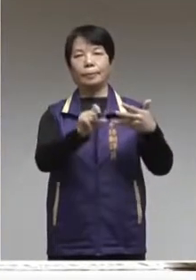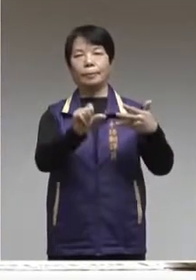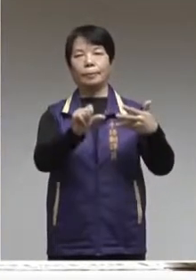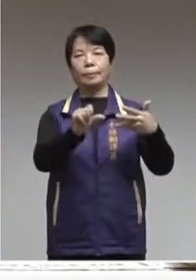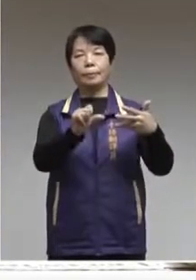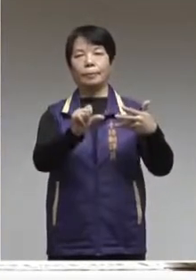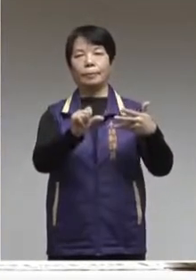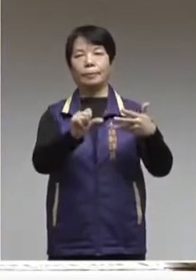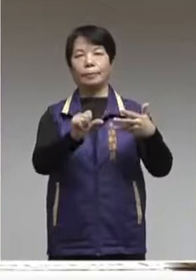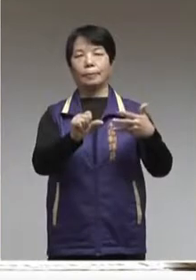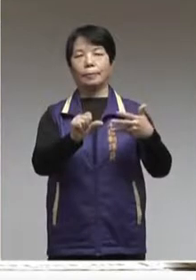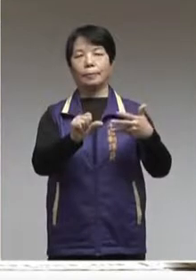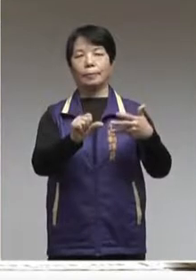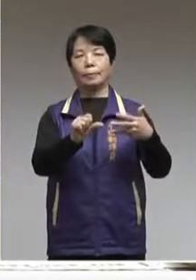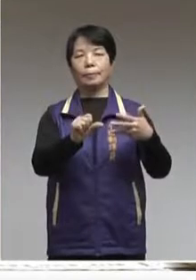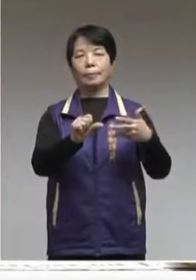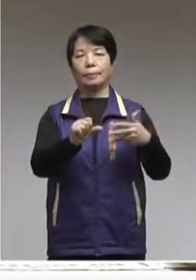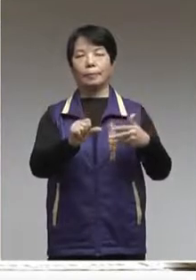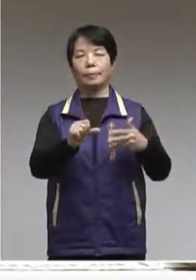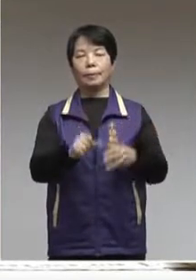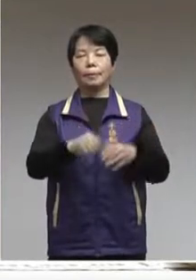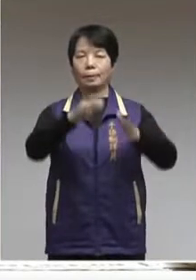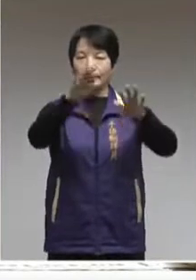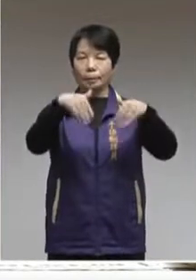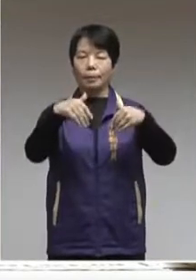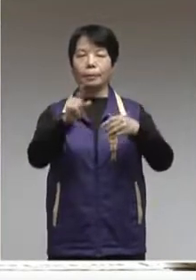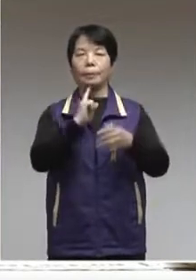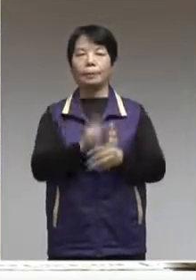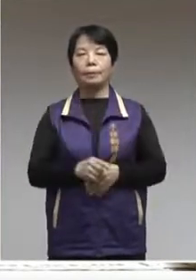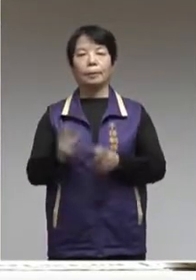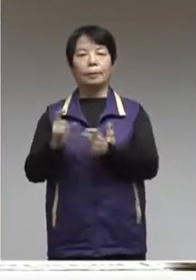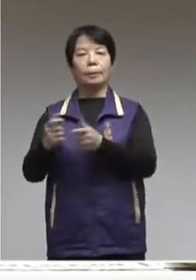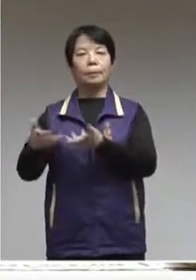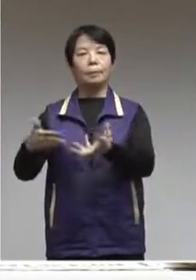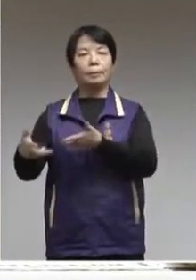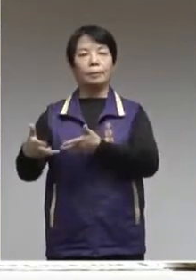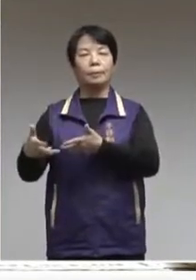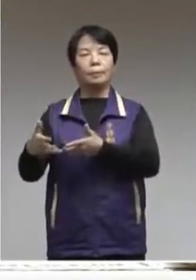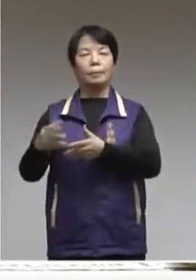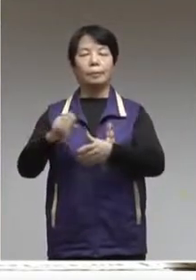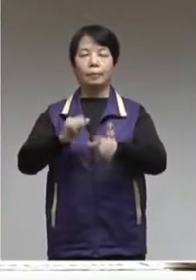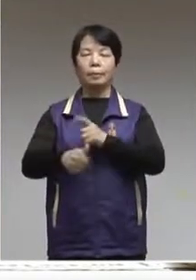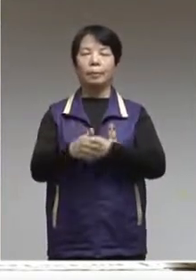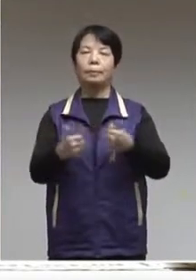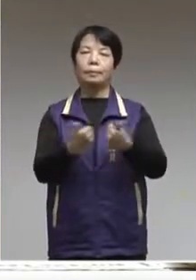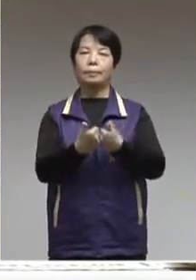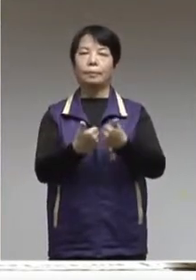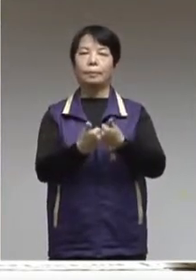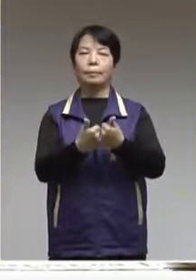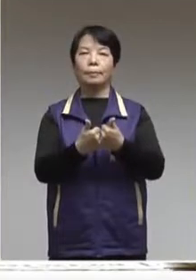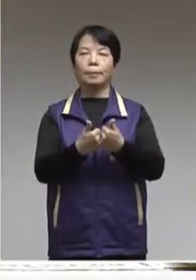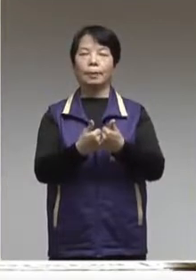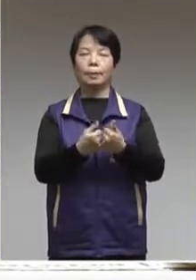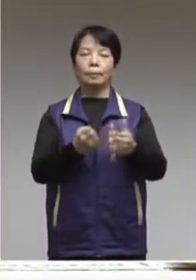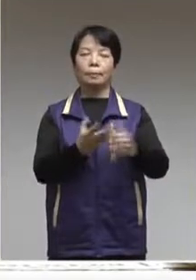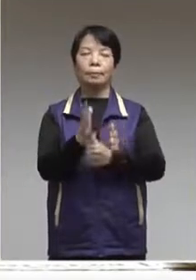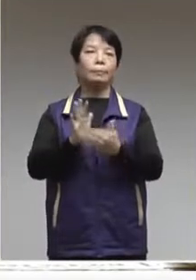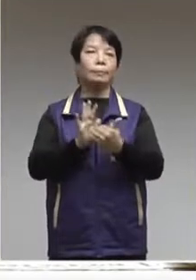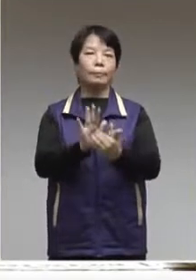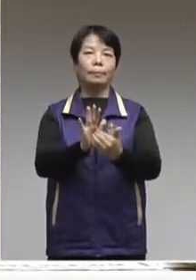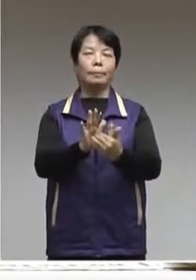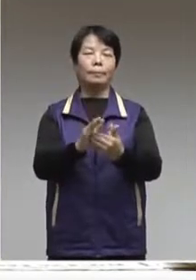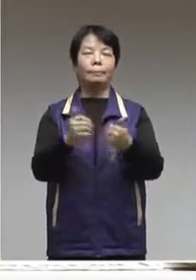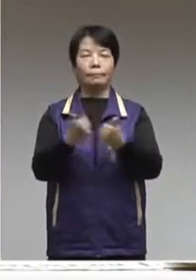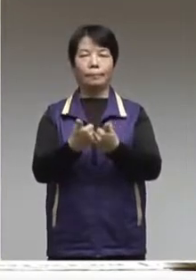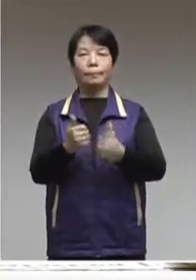8:15召开我们跟港务公司的联席防疫会议。